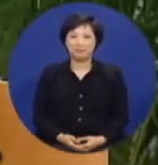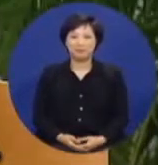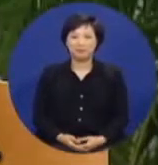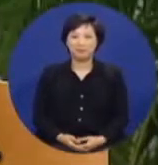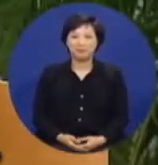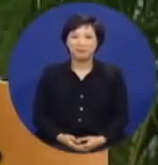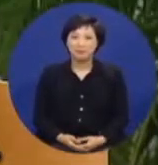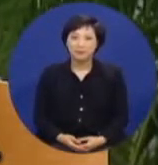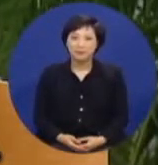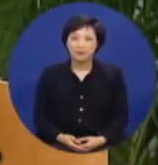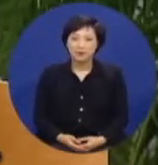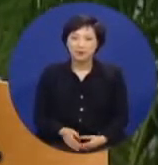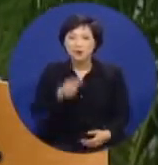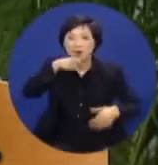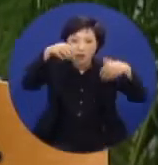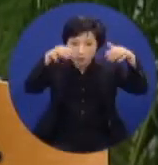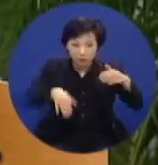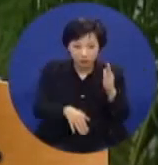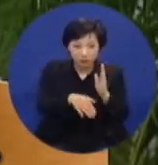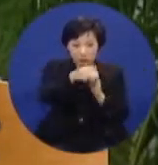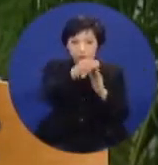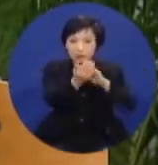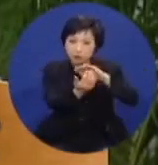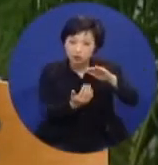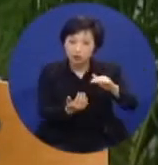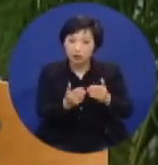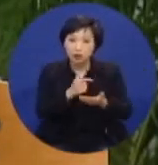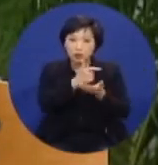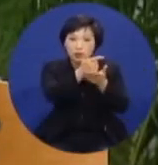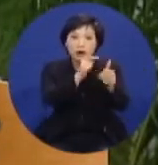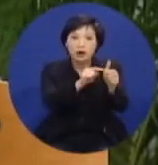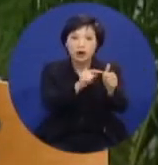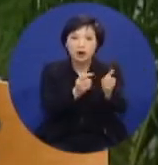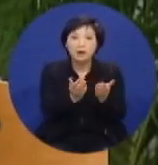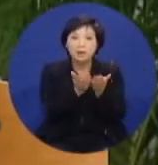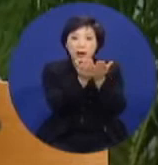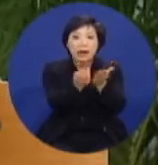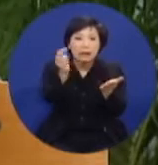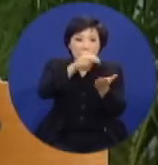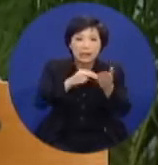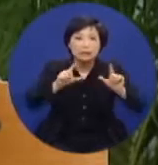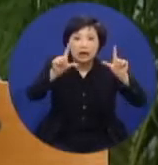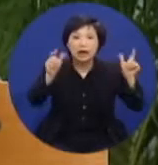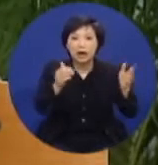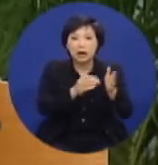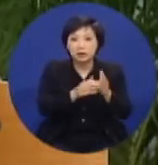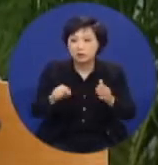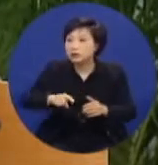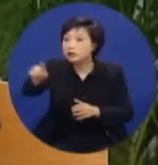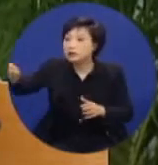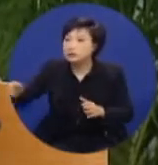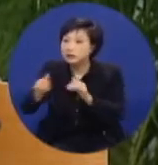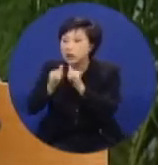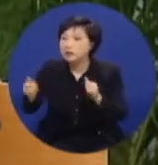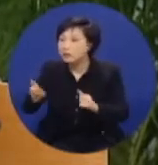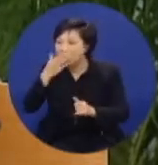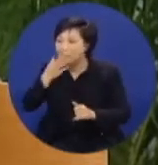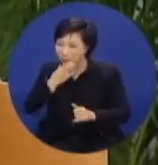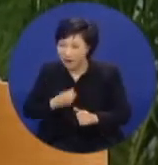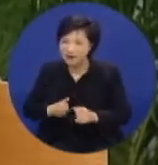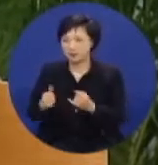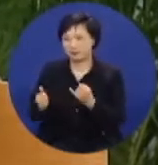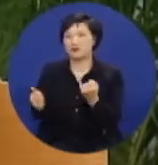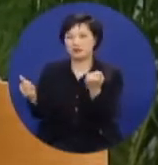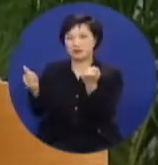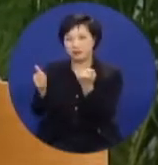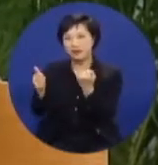38 절의 홍수 전에 노아가 방귀의 들어가던 날까지 사람들이 먹고 마시고 장가 들고